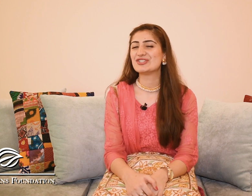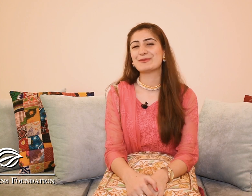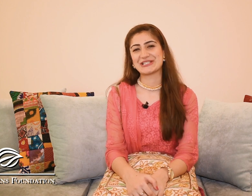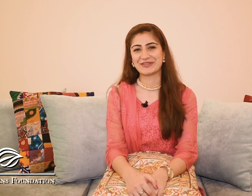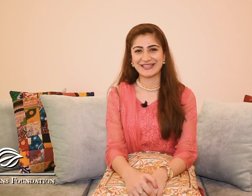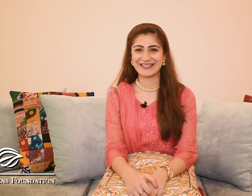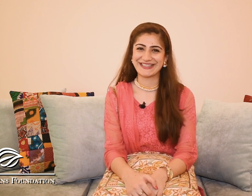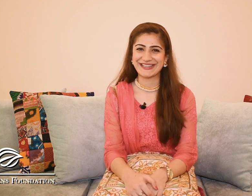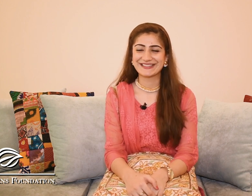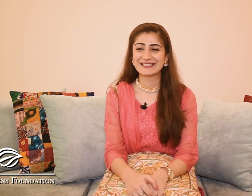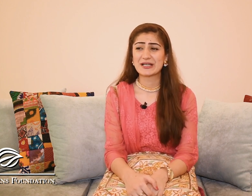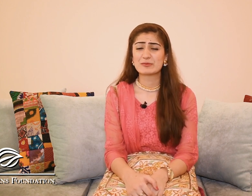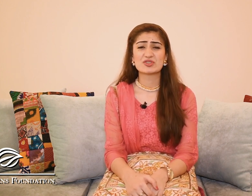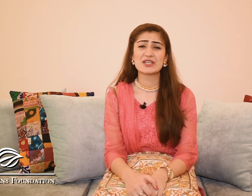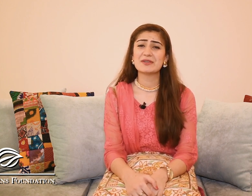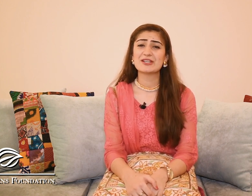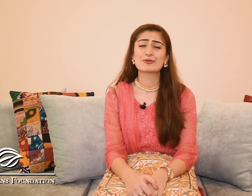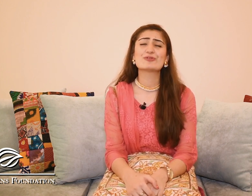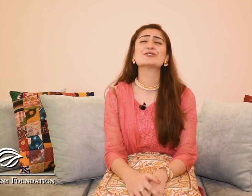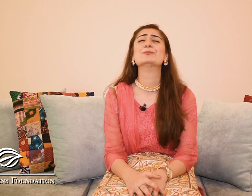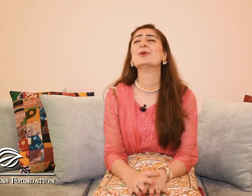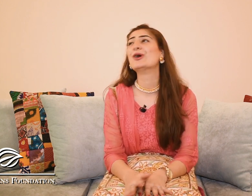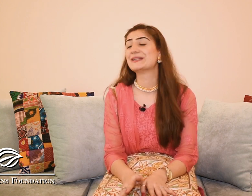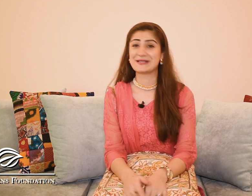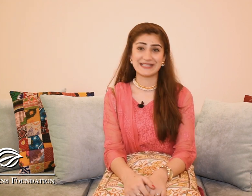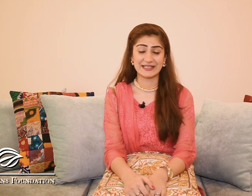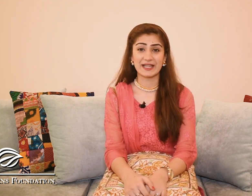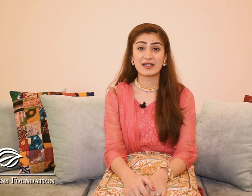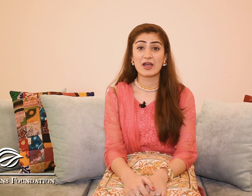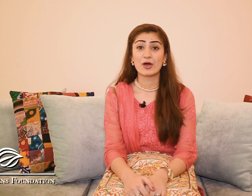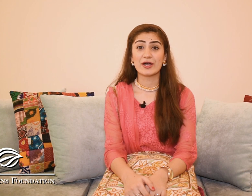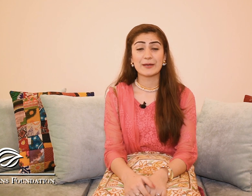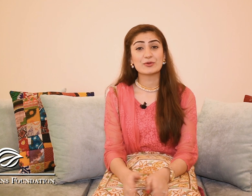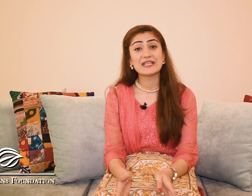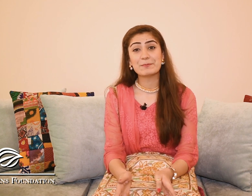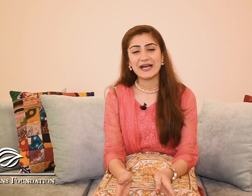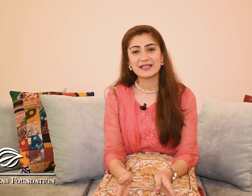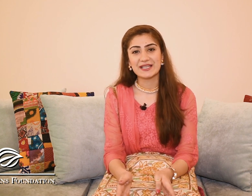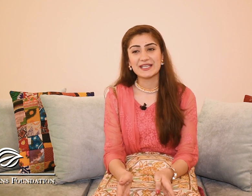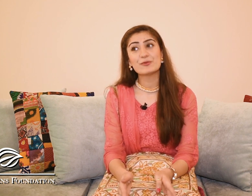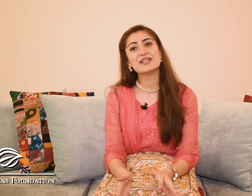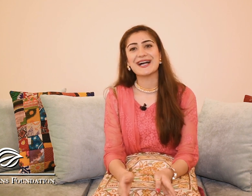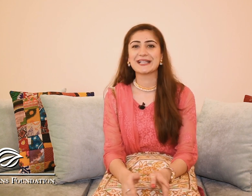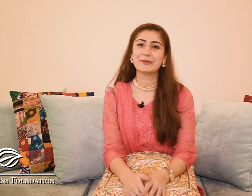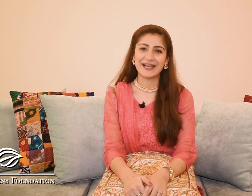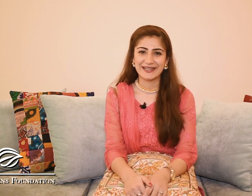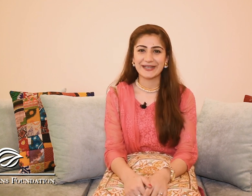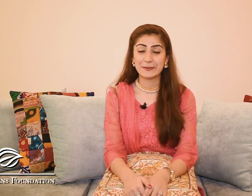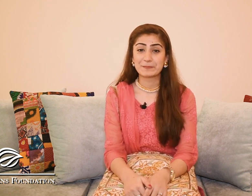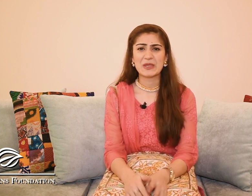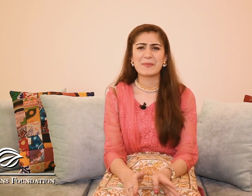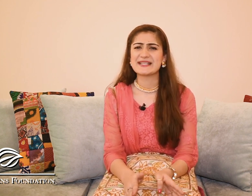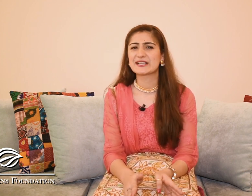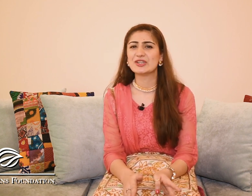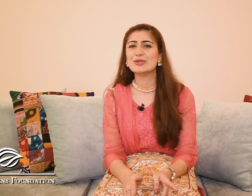बार अच्छे मशवरे देते हैं। मुझे मेरे दोस्त बहुत पसंद हैं और अब उनकी बात करके वो याद भी आ रहे